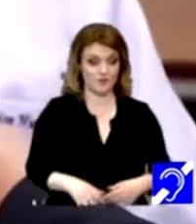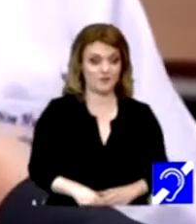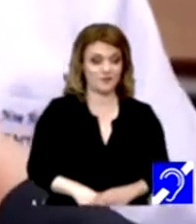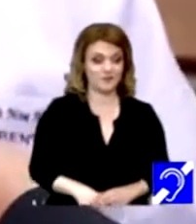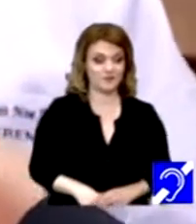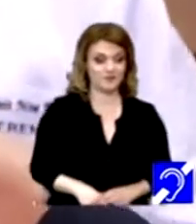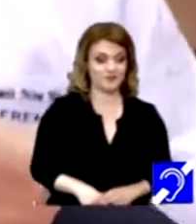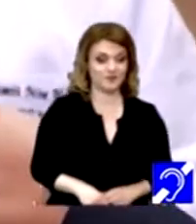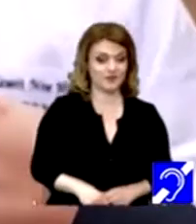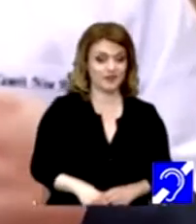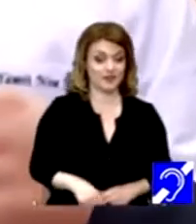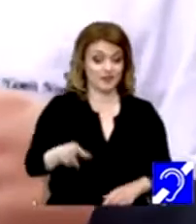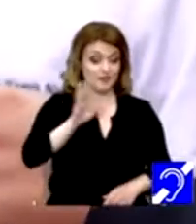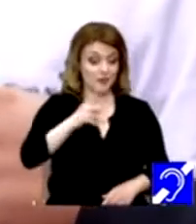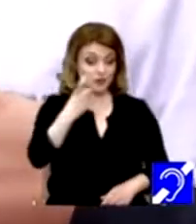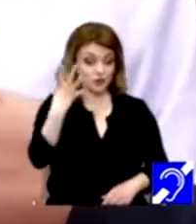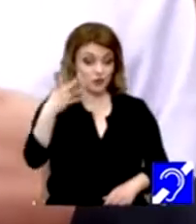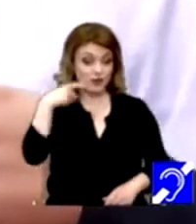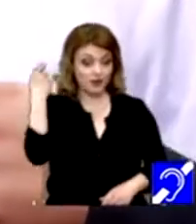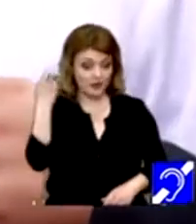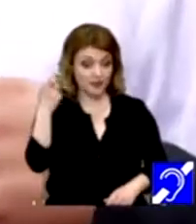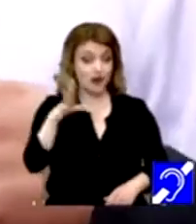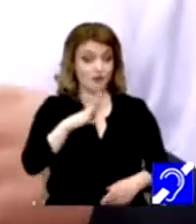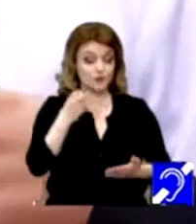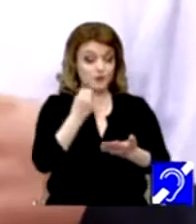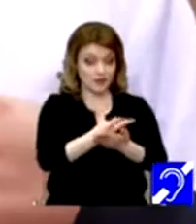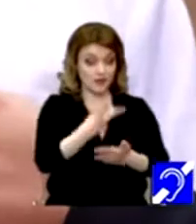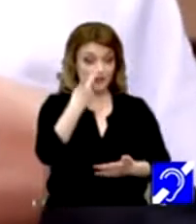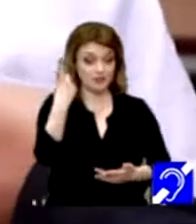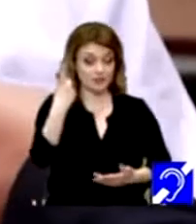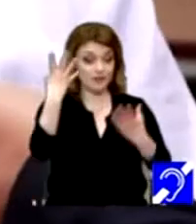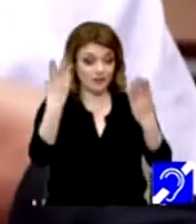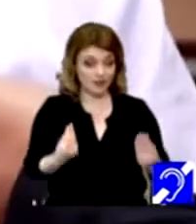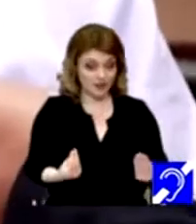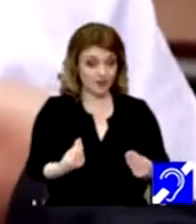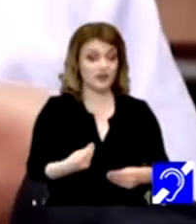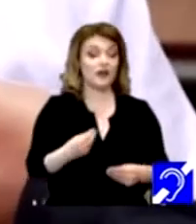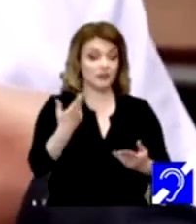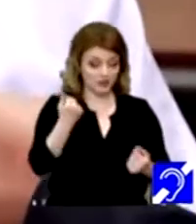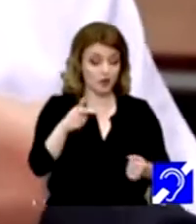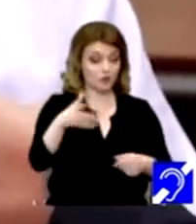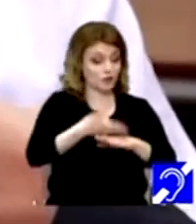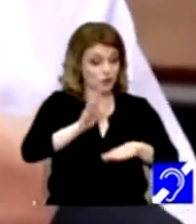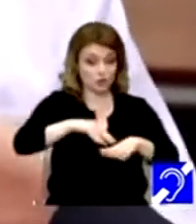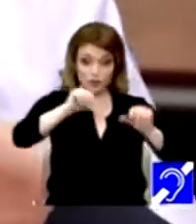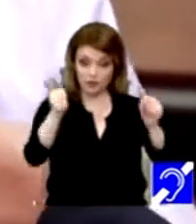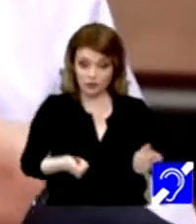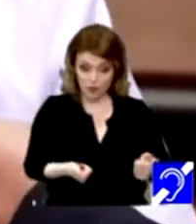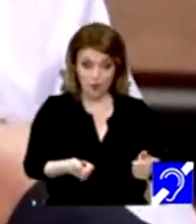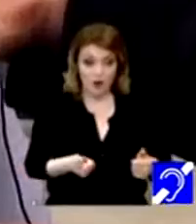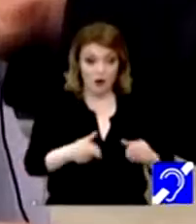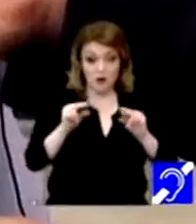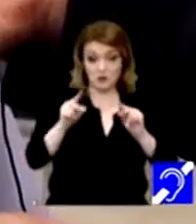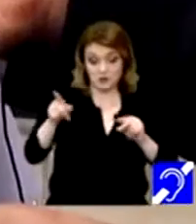104 ani, ya 21 días que la tenemos hospitalizada. Es una reinfección, al parecer fue clasificada así por nuestros